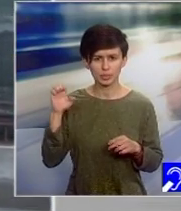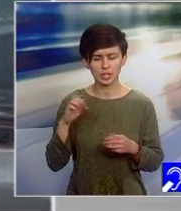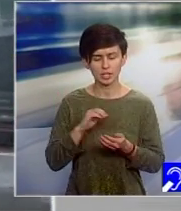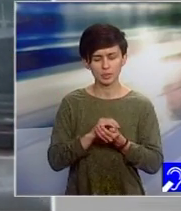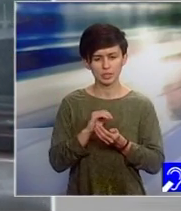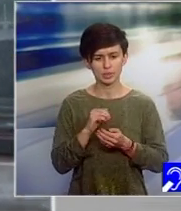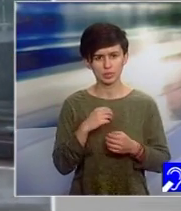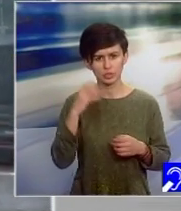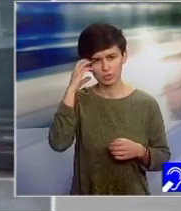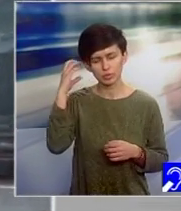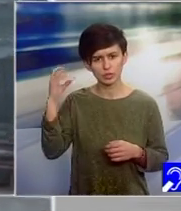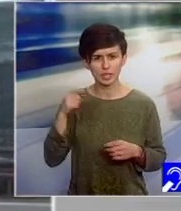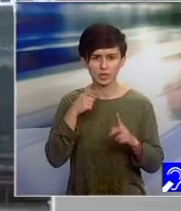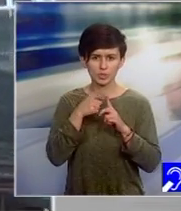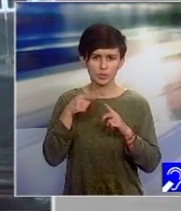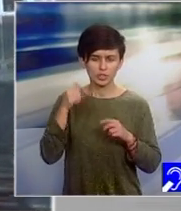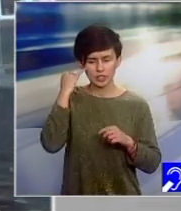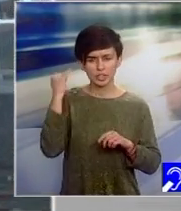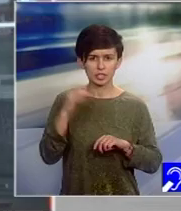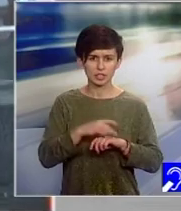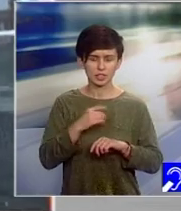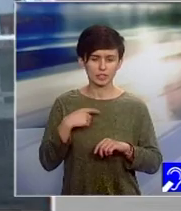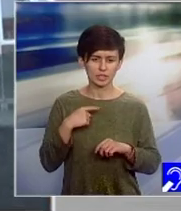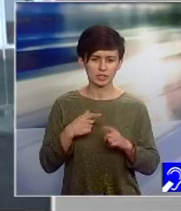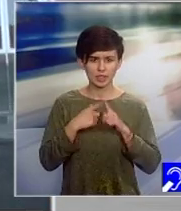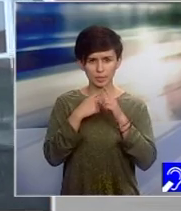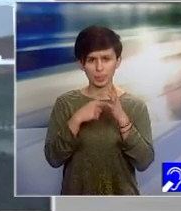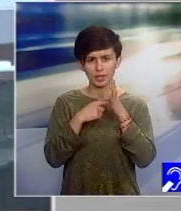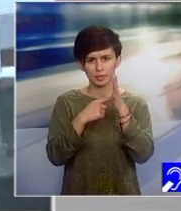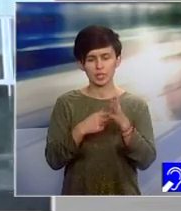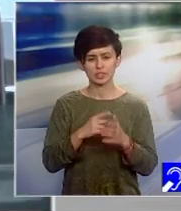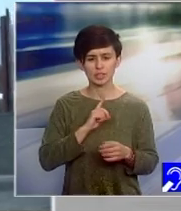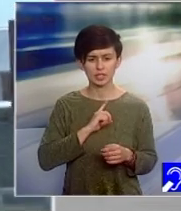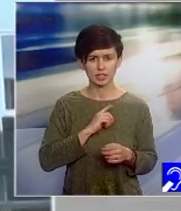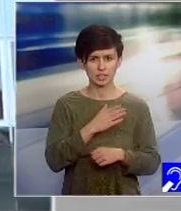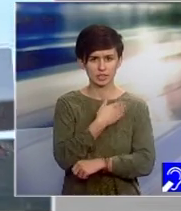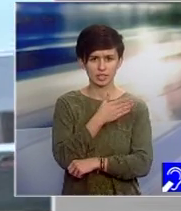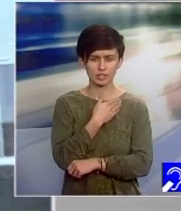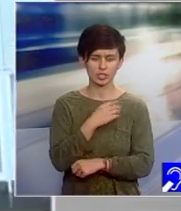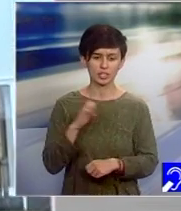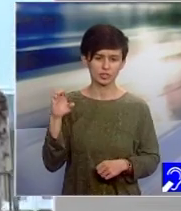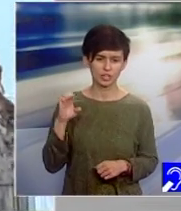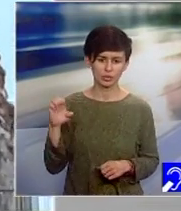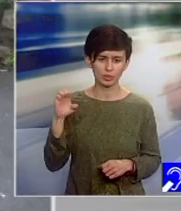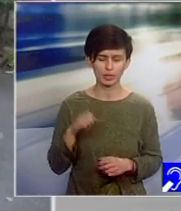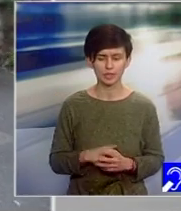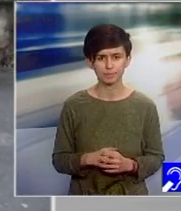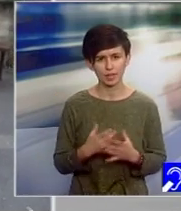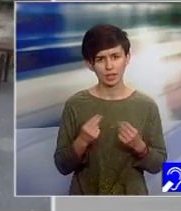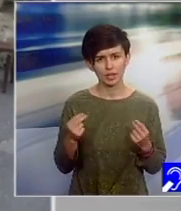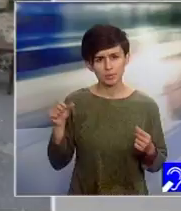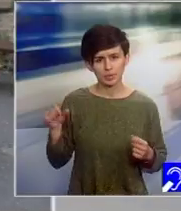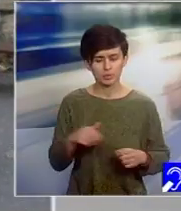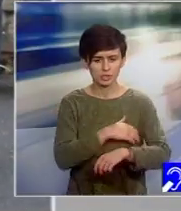cultural. Scopul acestei inițiative este de a aduce în centrul atenției identitatea națională, dar și cea europeană. Mai mulți elevi